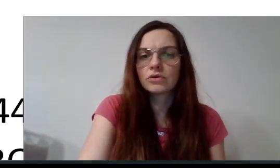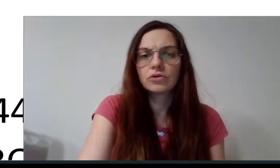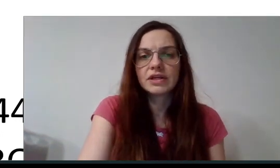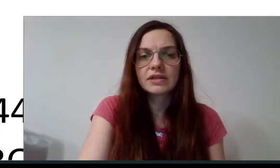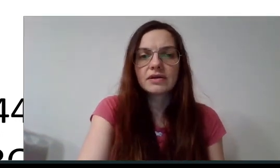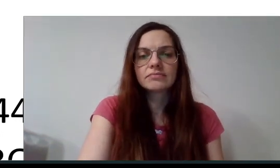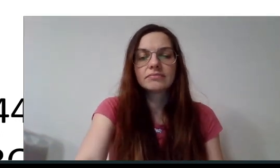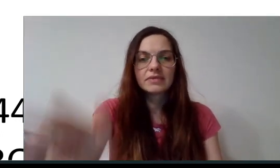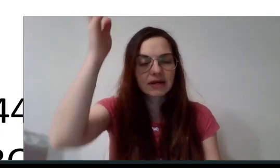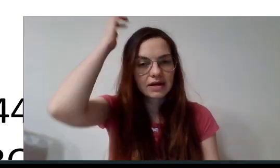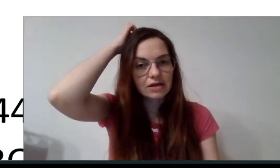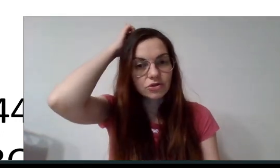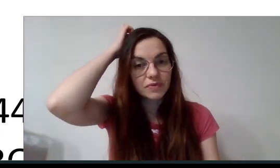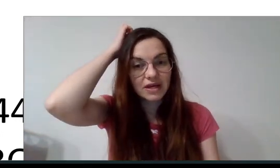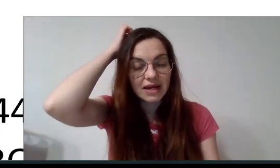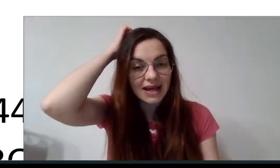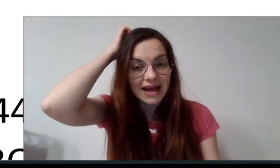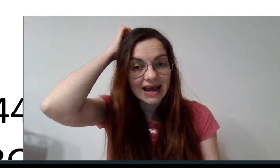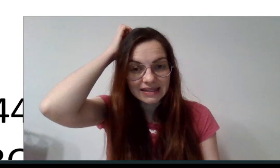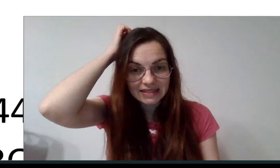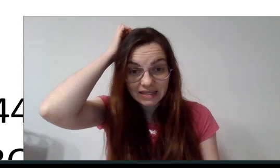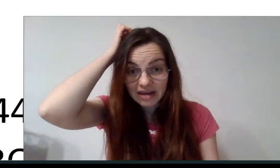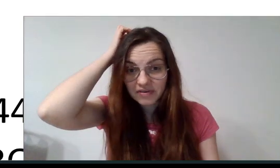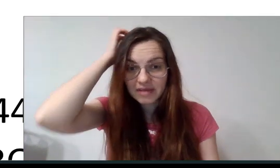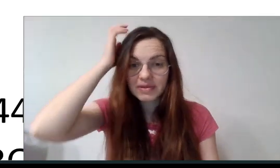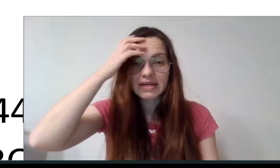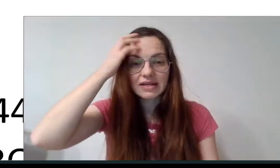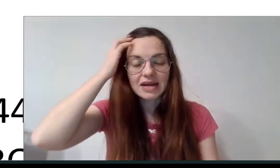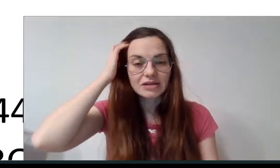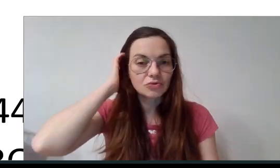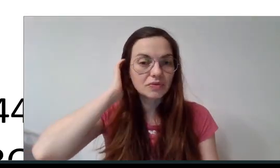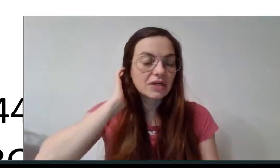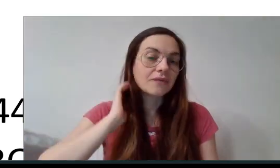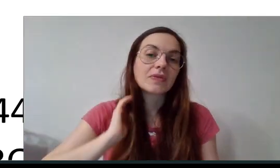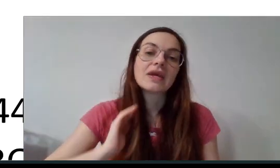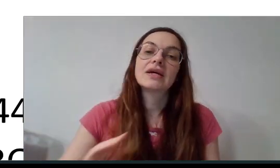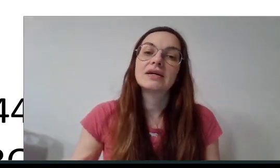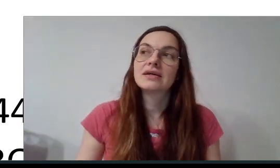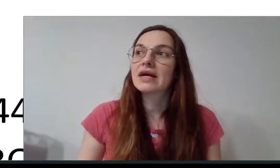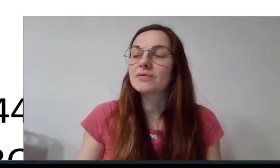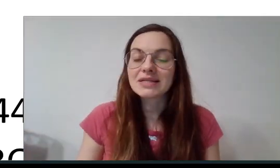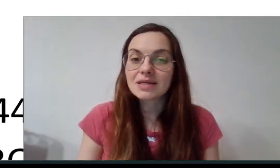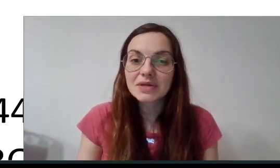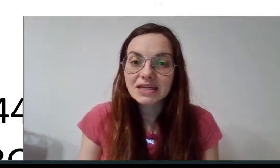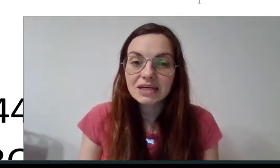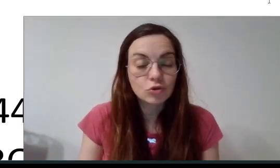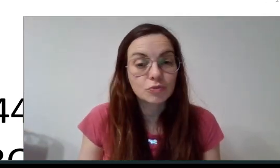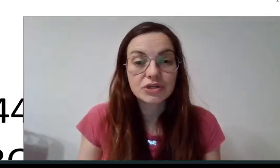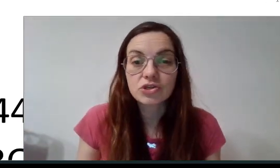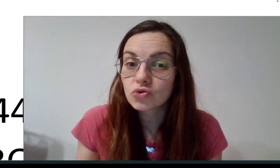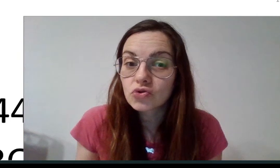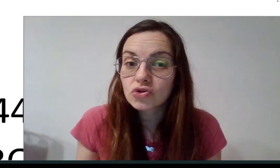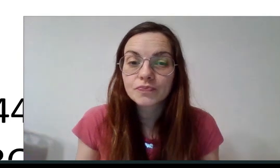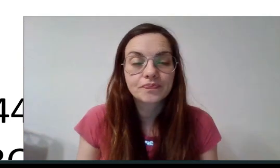doneti. Kannst du mir eine Tasse Kaffee bringen? Kannst du mir ein Messer bringen? Možda mi doneseš